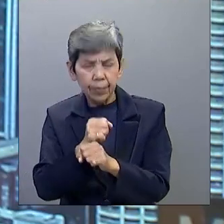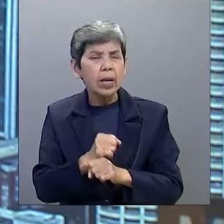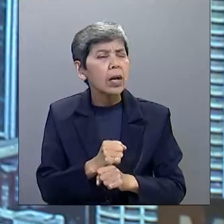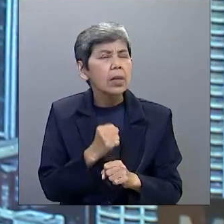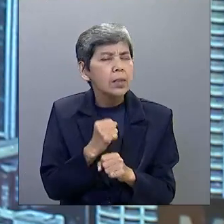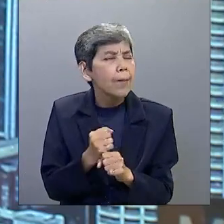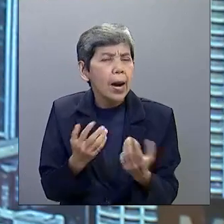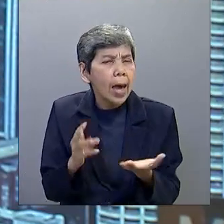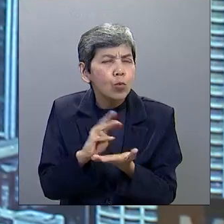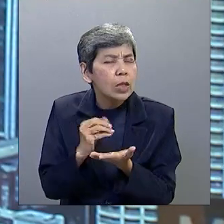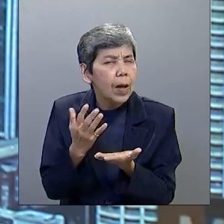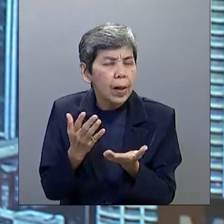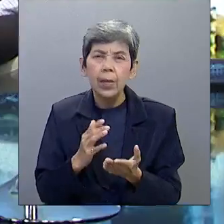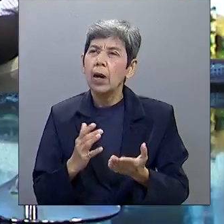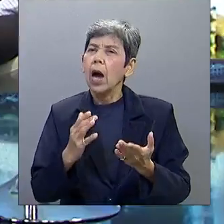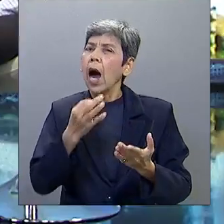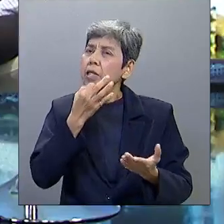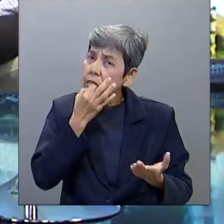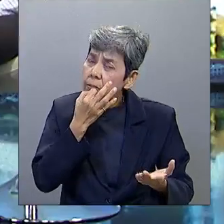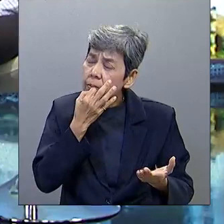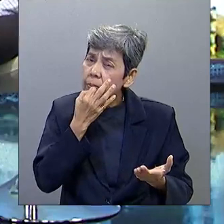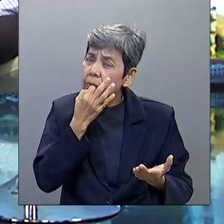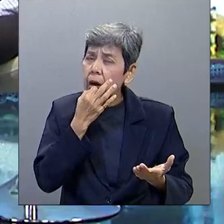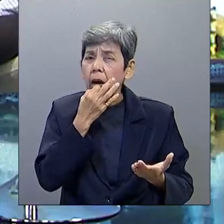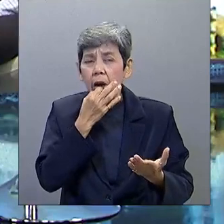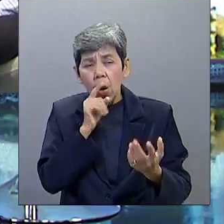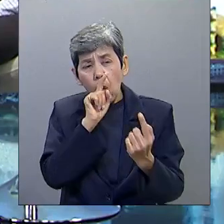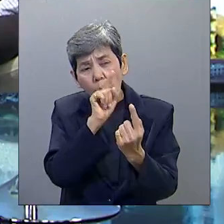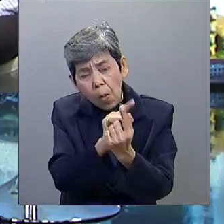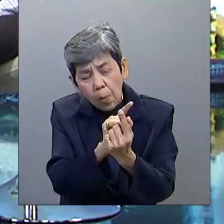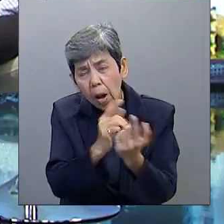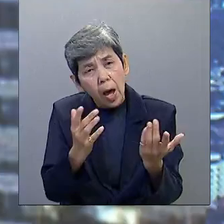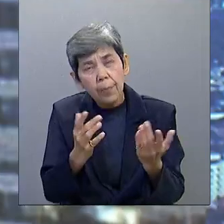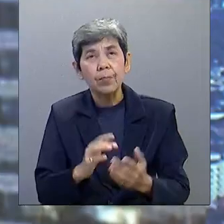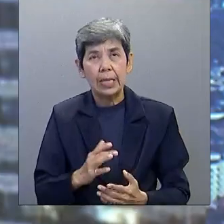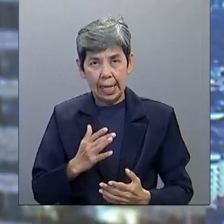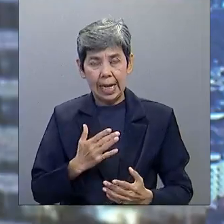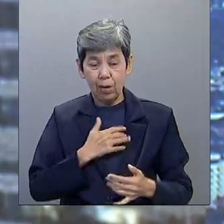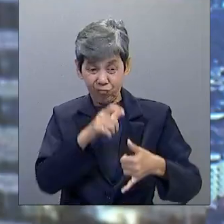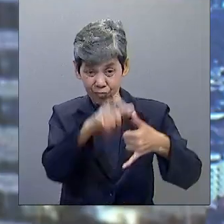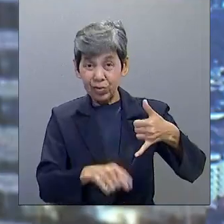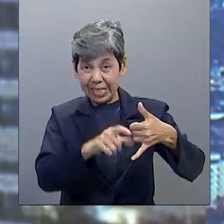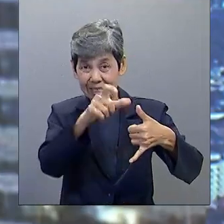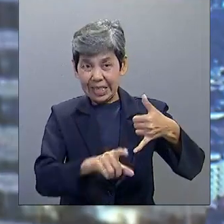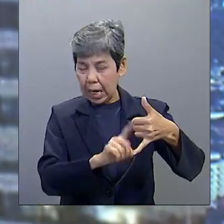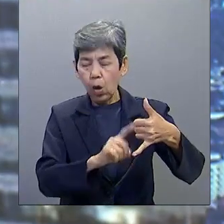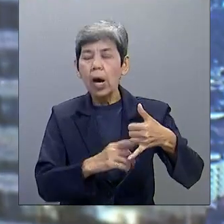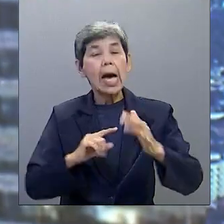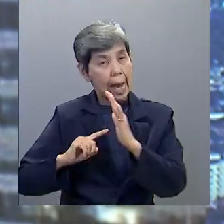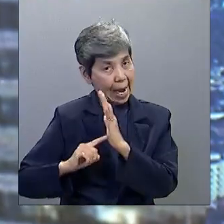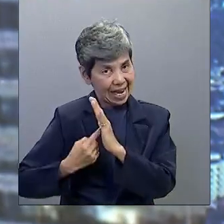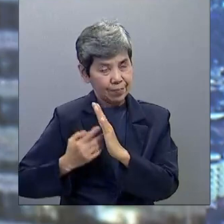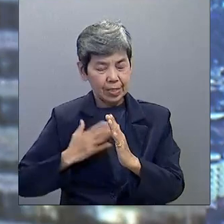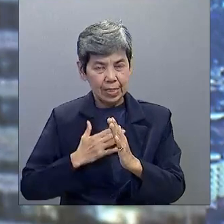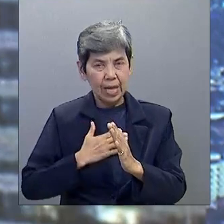ลักๆมีอะไรบ้างคะทั้งสร้างอาชีพไหมคะหรือว่าการเข้าไปหาพี่ๆเขาอย่างเดียว คือการมีตัวตนของเขาเลยก็คือเริ่มจากก็